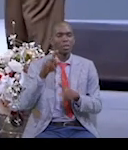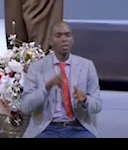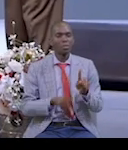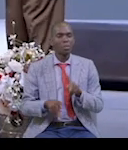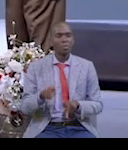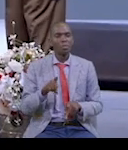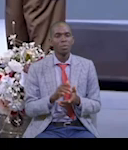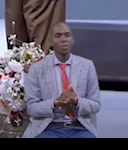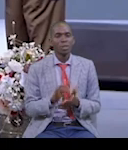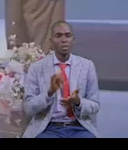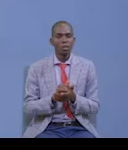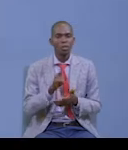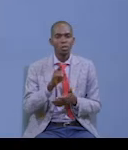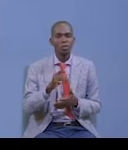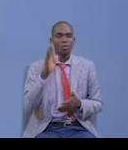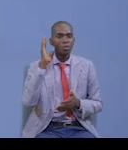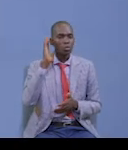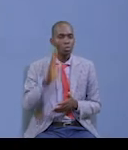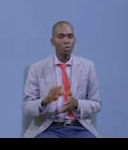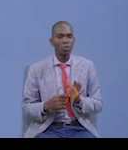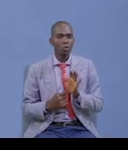పరిశుద్ధులైన